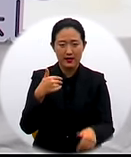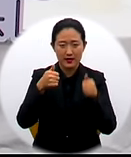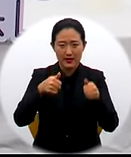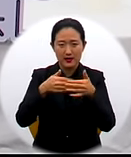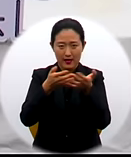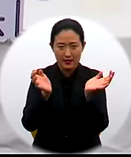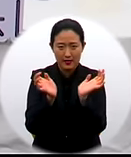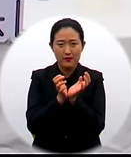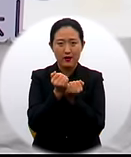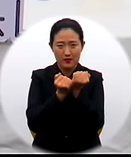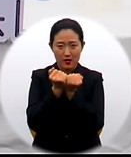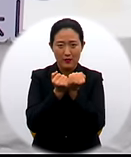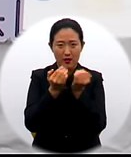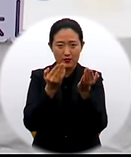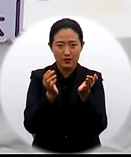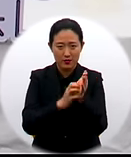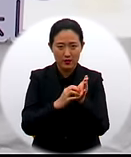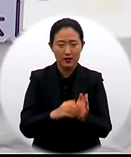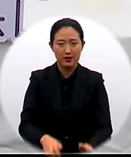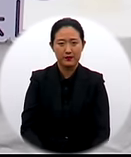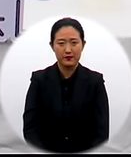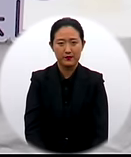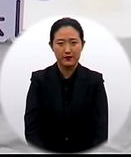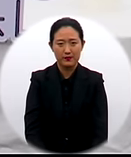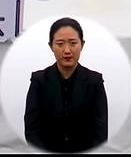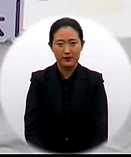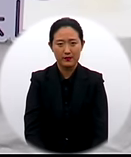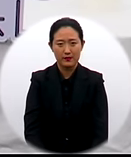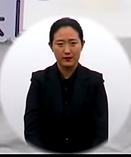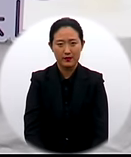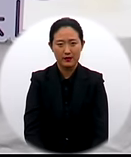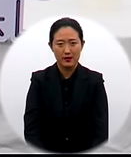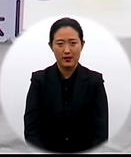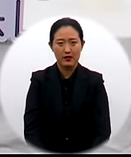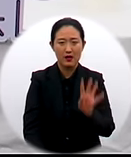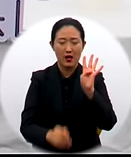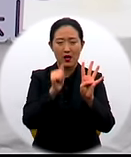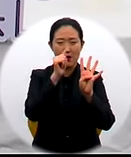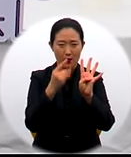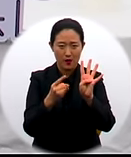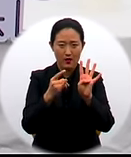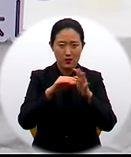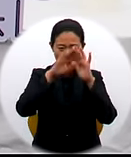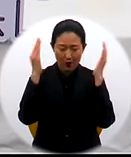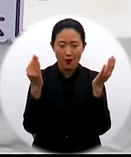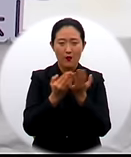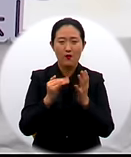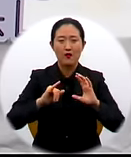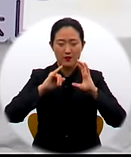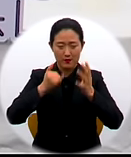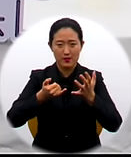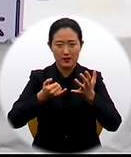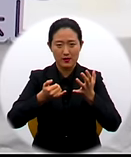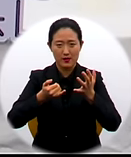간단하게 산업혁명의 맛을 좀 막 보기는 했는데 우선 우리 사회 글로벌 전 세계적으로 가장 첫